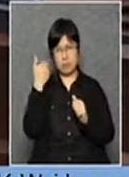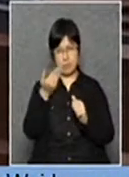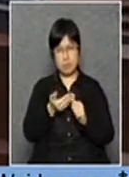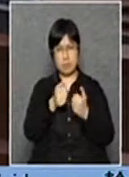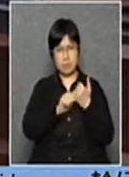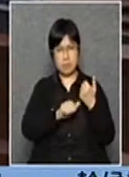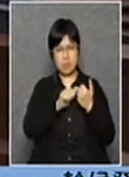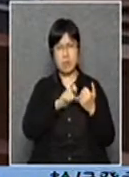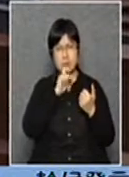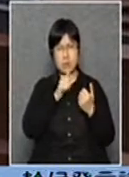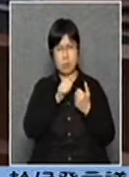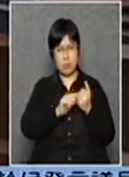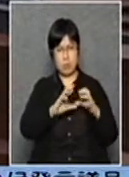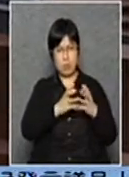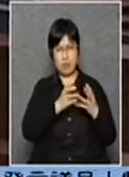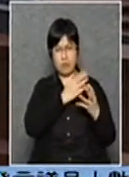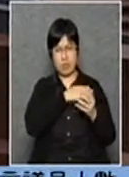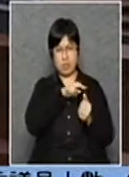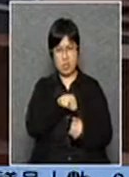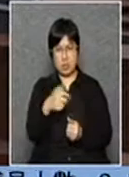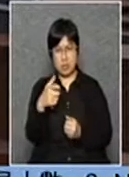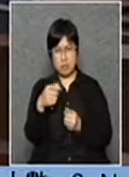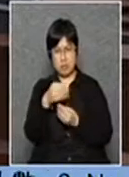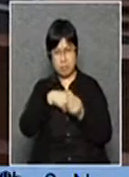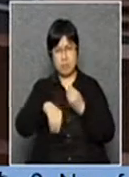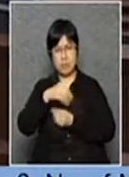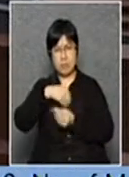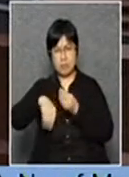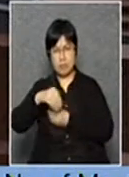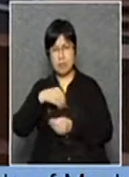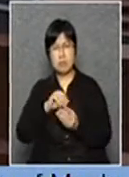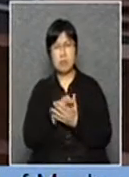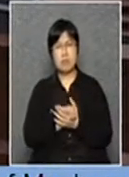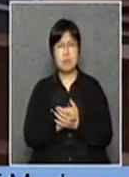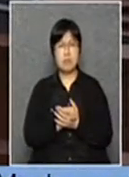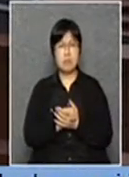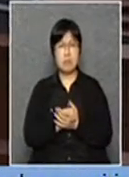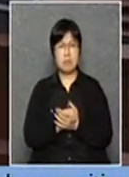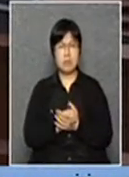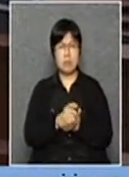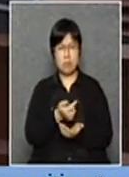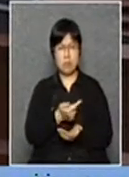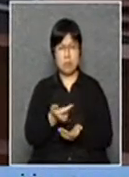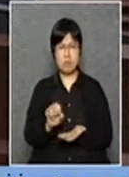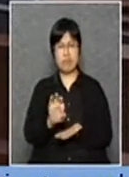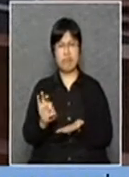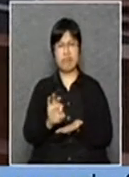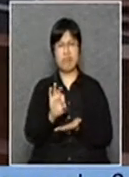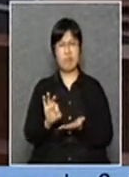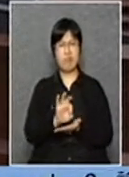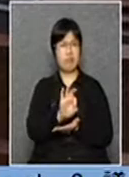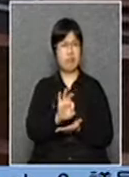起碼都有個委員會負責看著基金怎樣走法、怎樣用法，但是絕大部分也都沒有這個機制